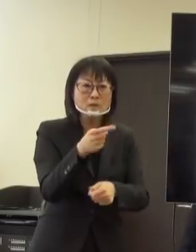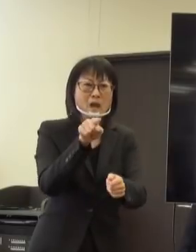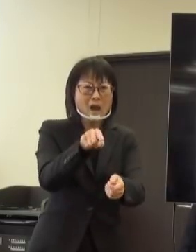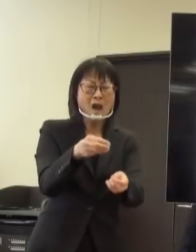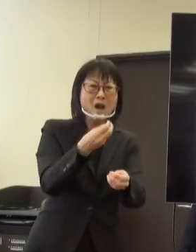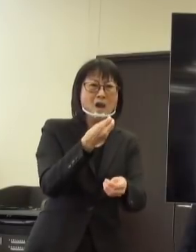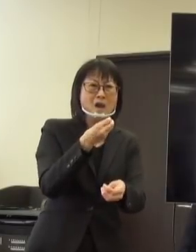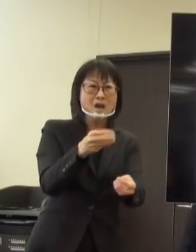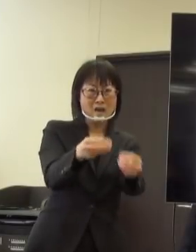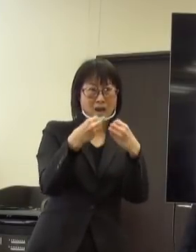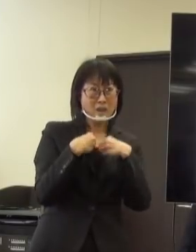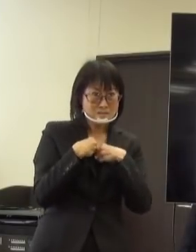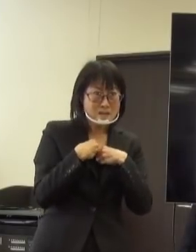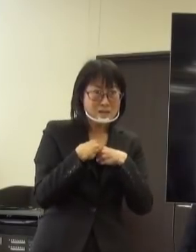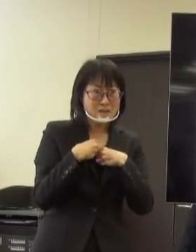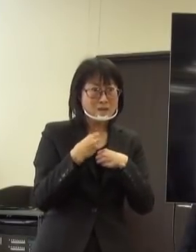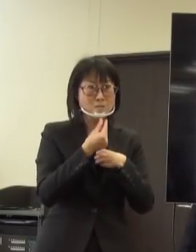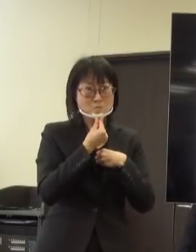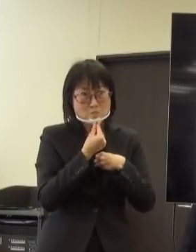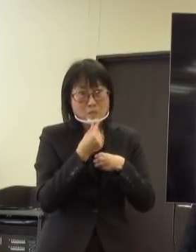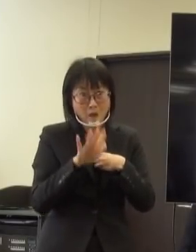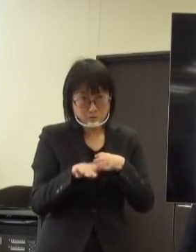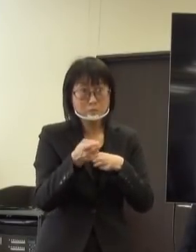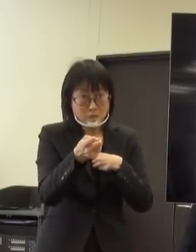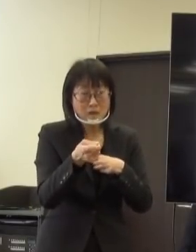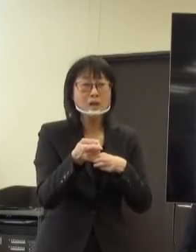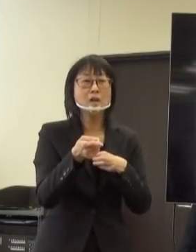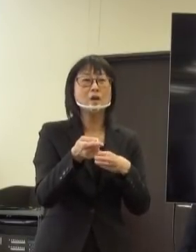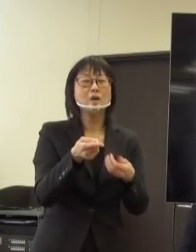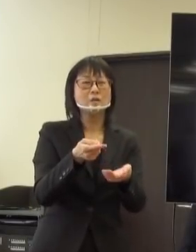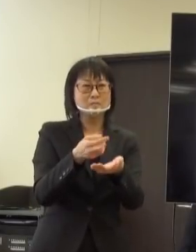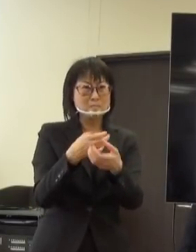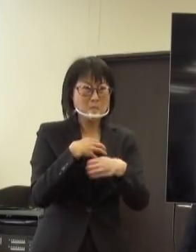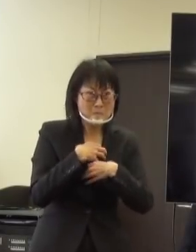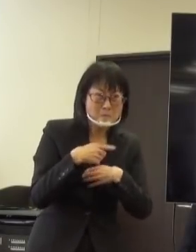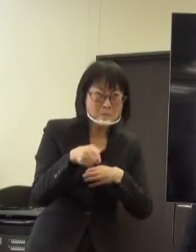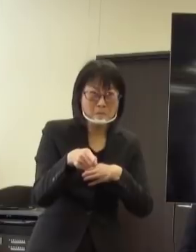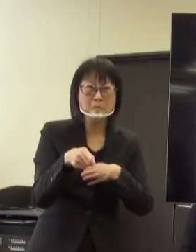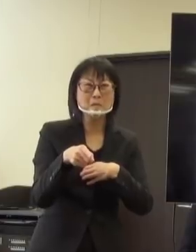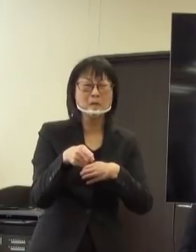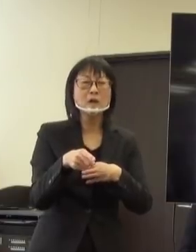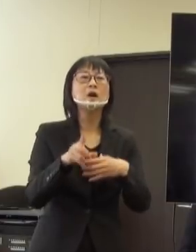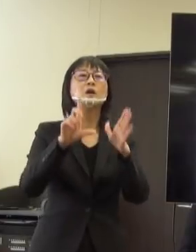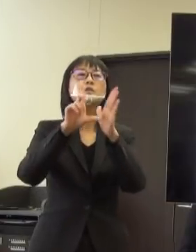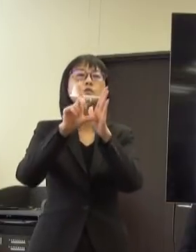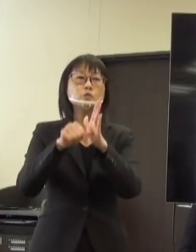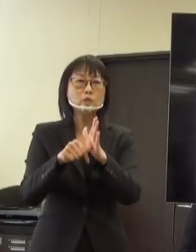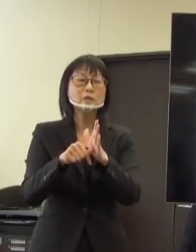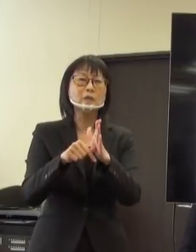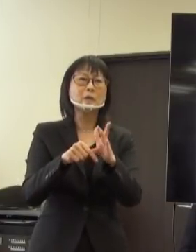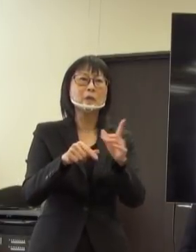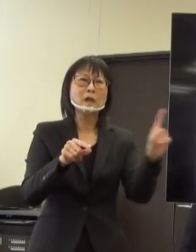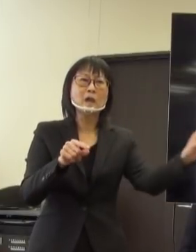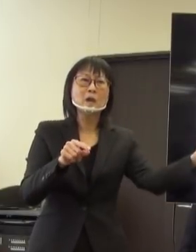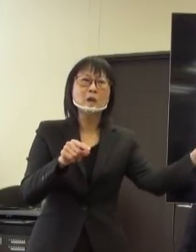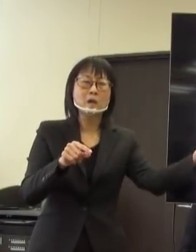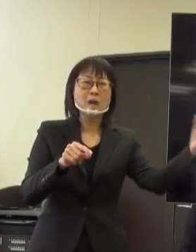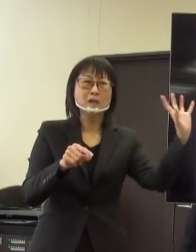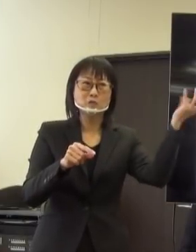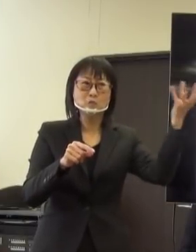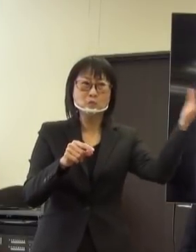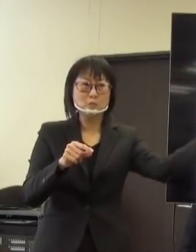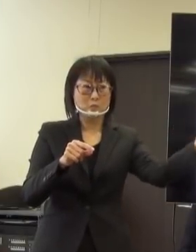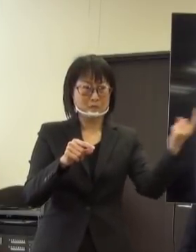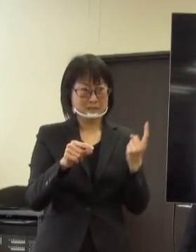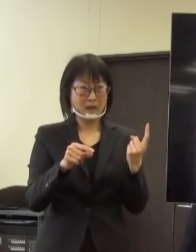。そこに救急車が入って、急性心筋梗塞の疑いの人が入ったとします。最初に入った人をまず見ます